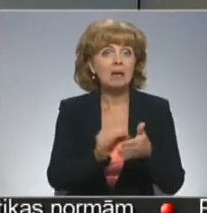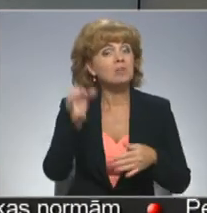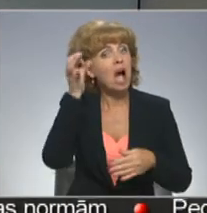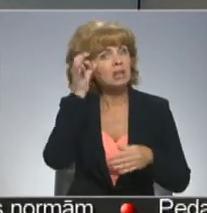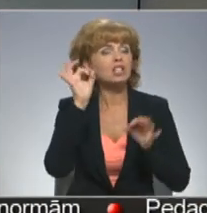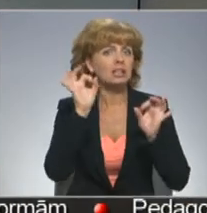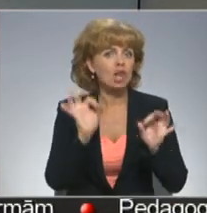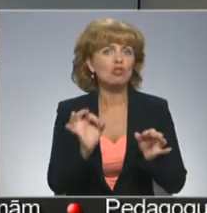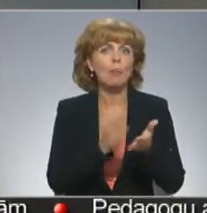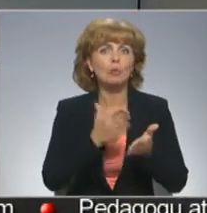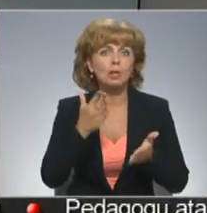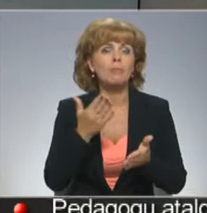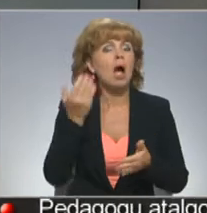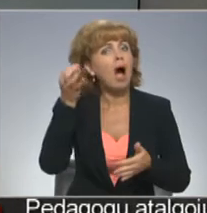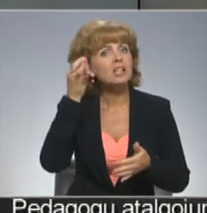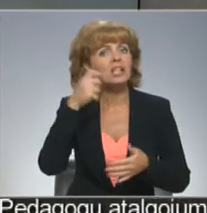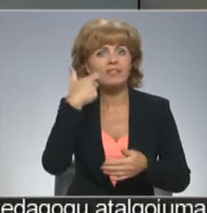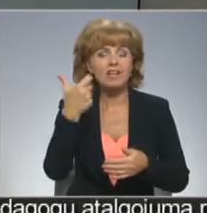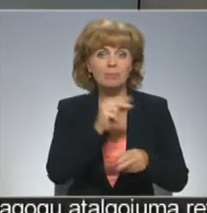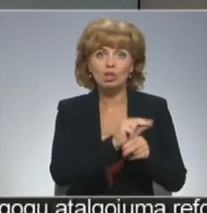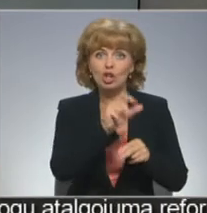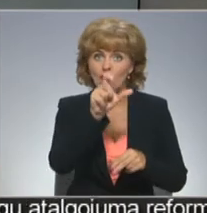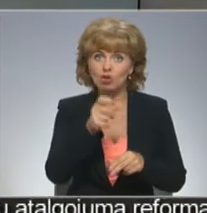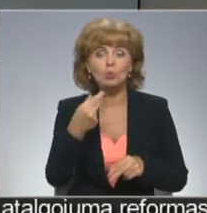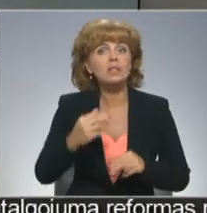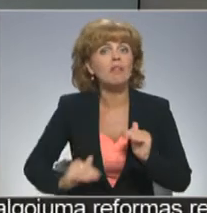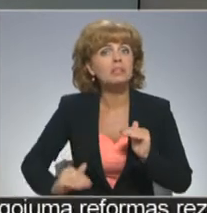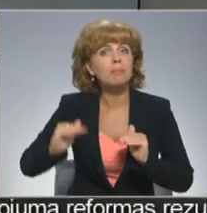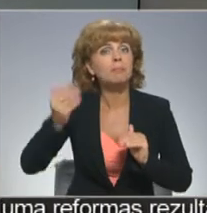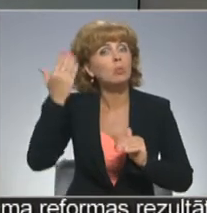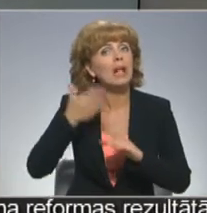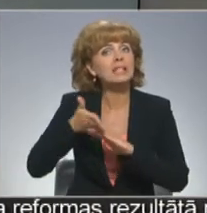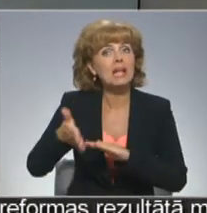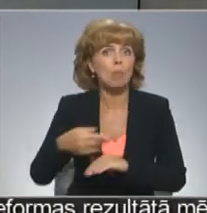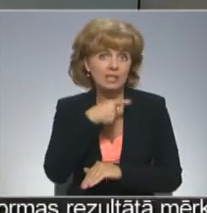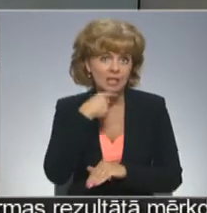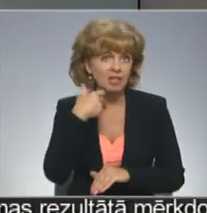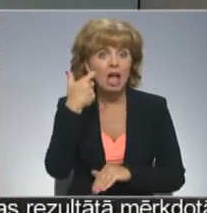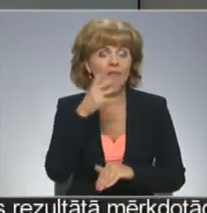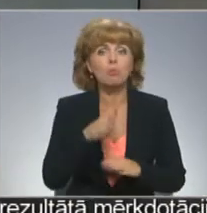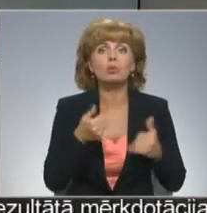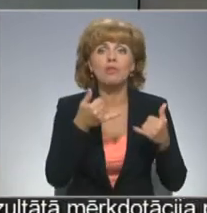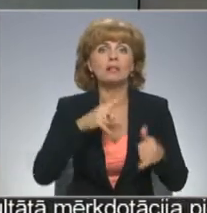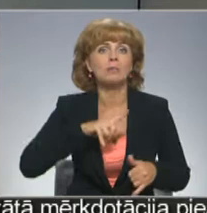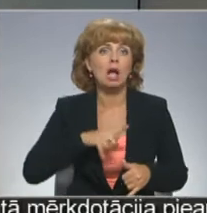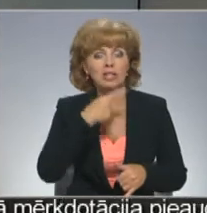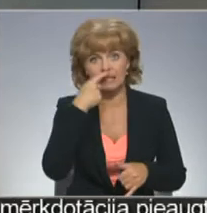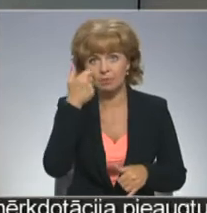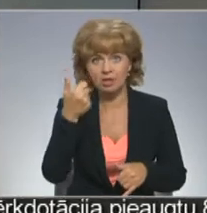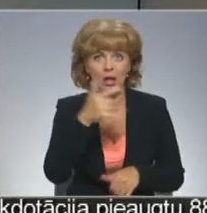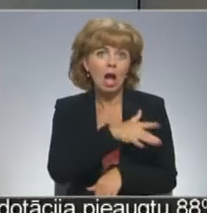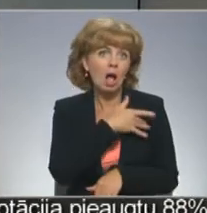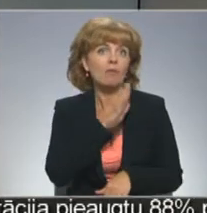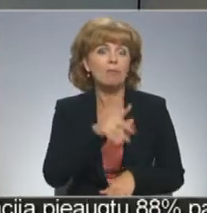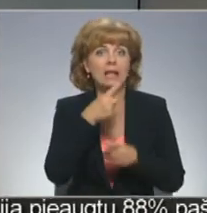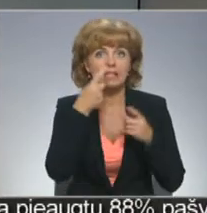kad tolaik ciemojusies Cēsīs. Filma būs veltījums Latvijas simtgadei un kalpos arī par izziņas materiālu jaunajai paaudzei. Vidzemes